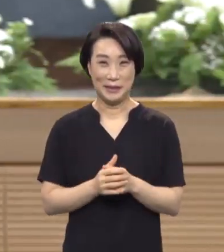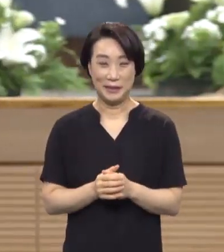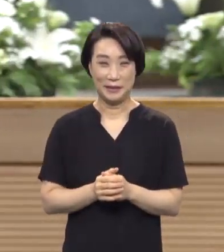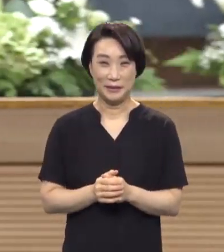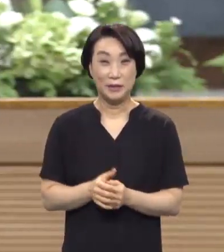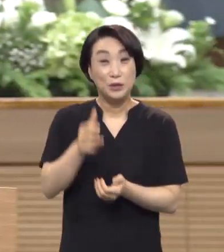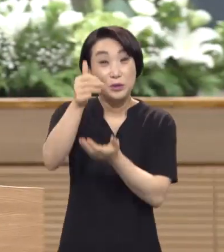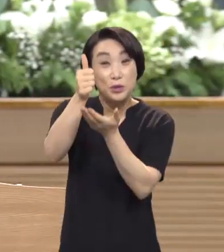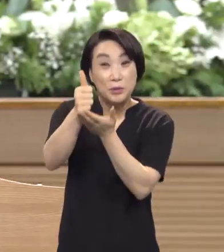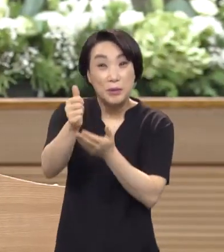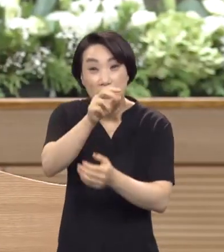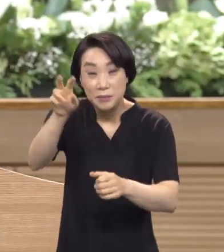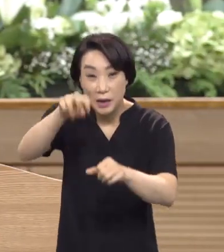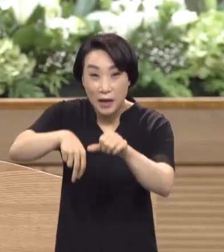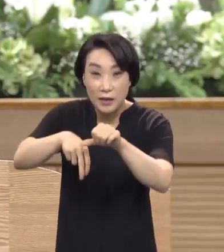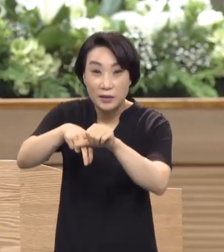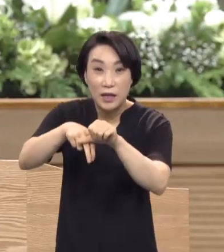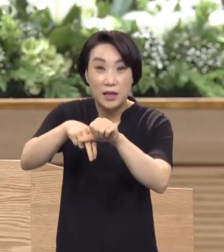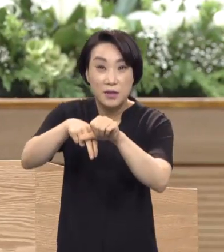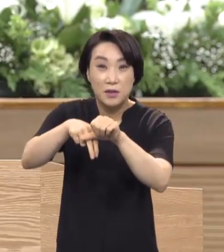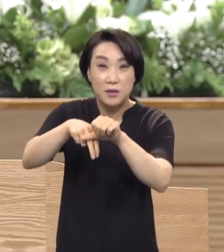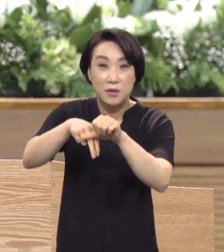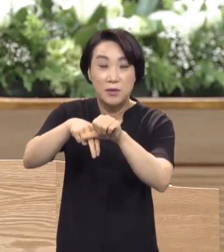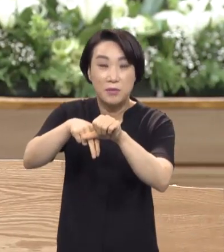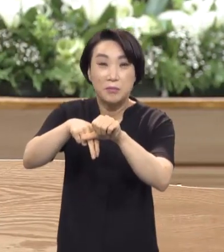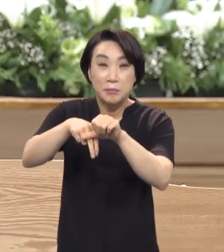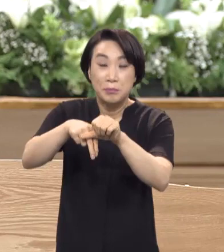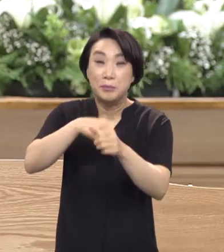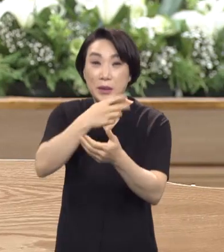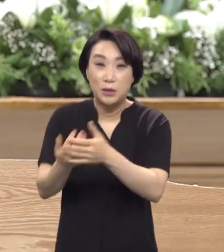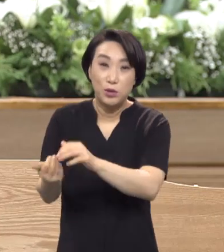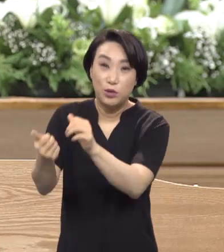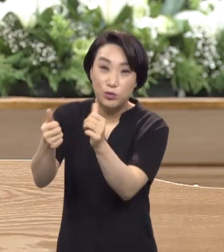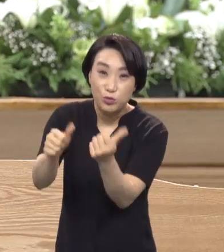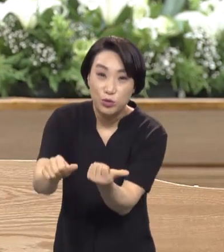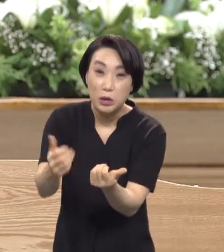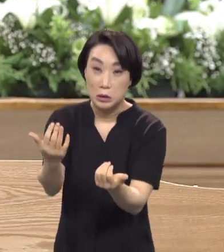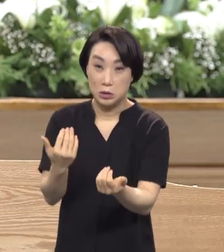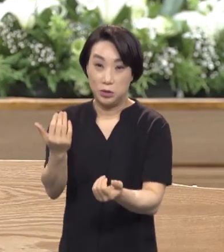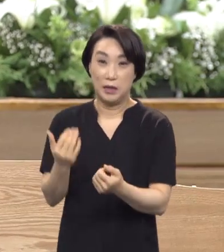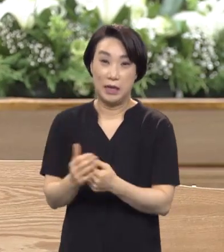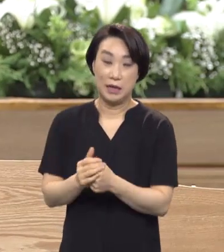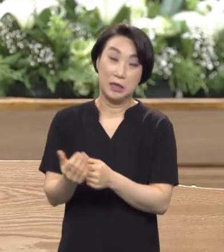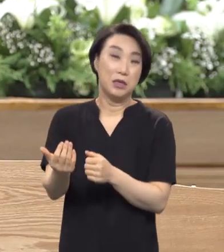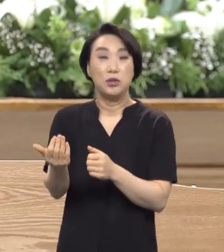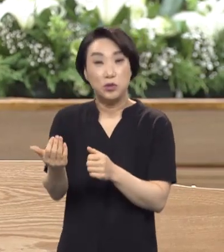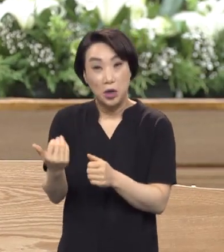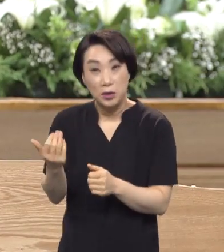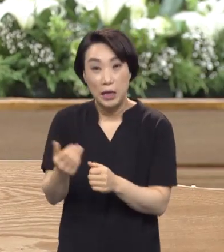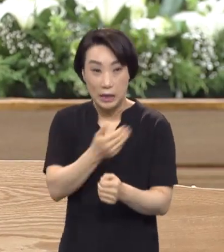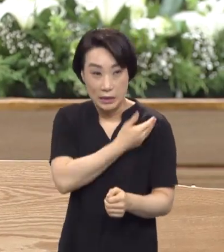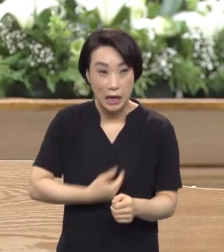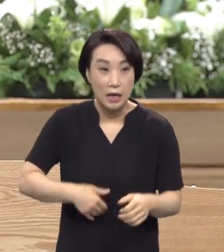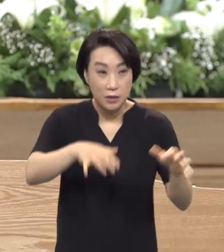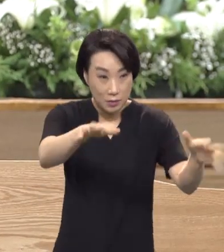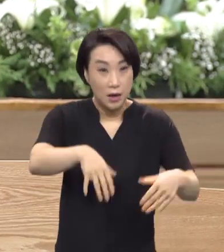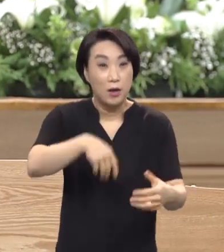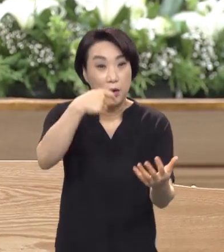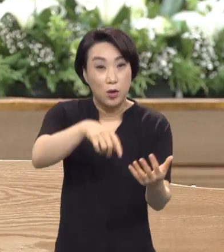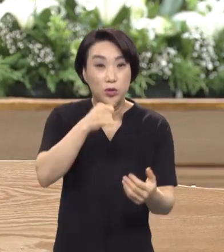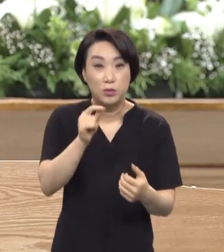우리 주님이 십자가에 달려서 피 흘려 죽으시기 전에 죽기 죽으시기 전에 제자들에게 뭐라고